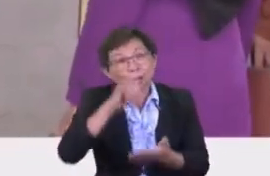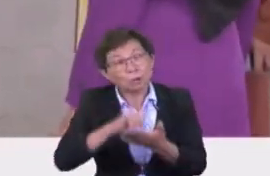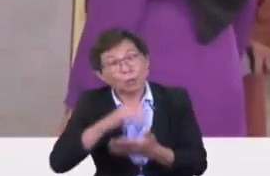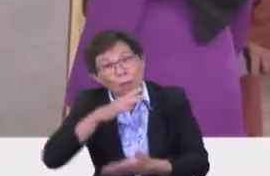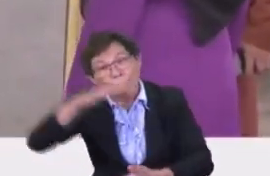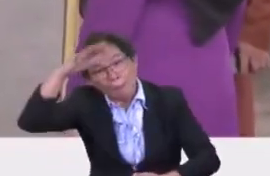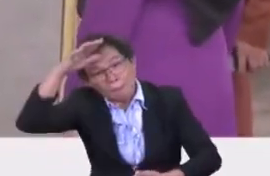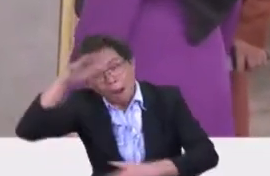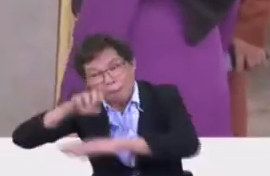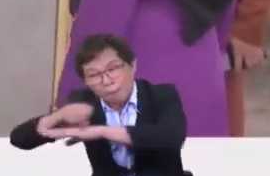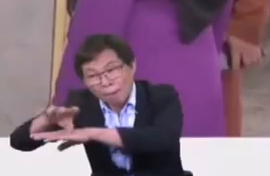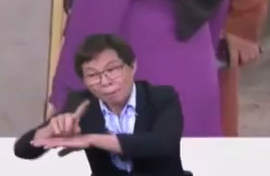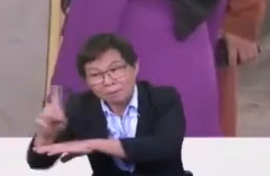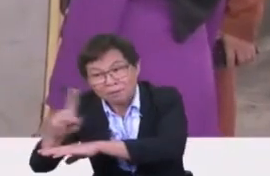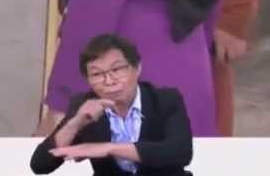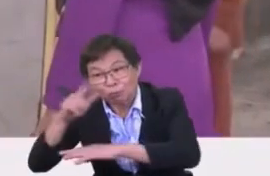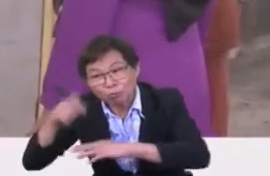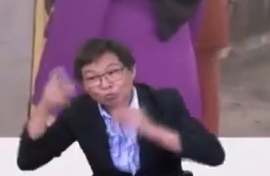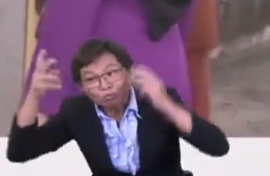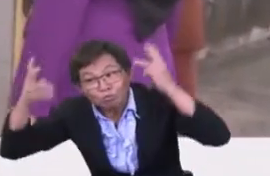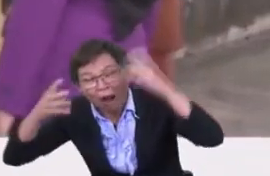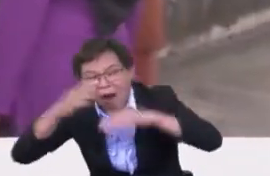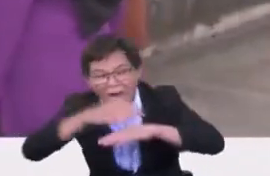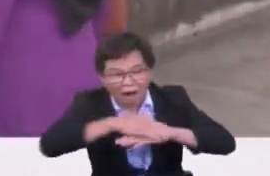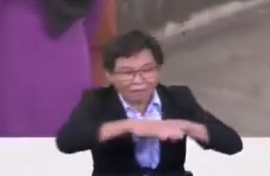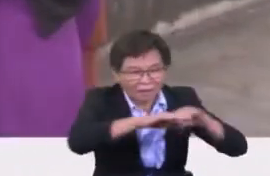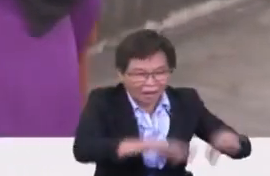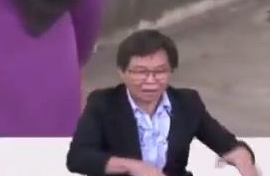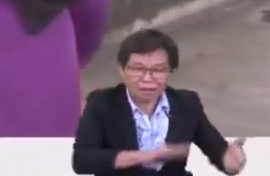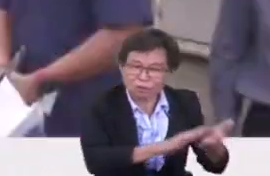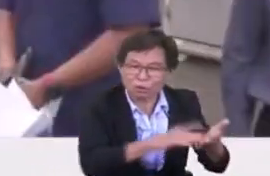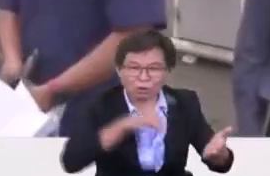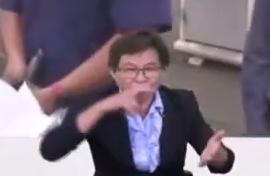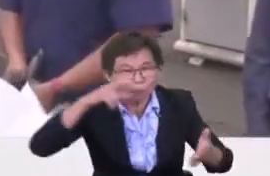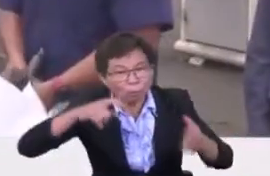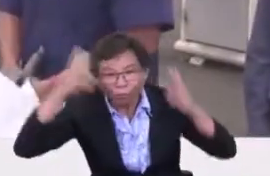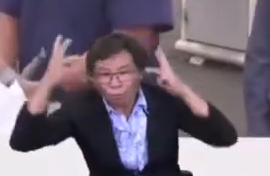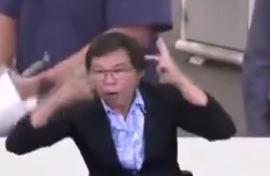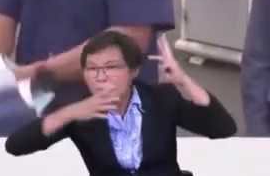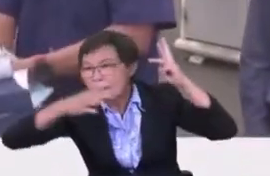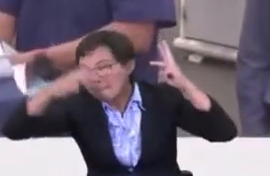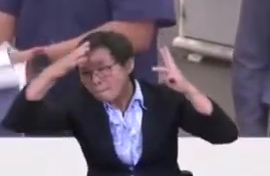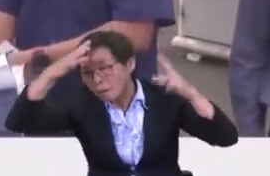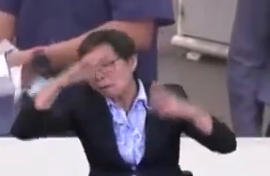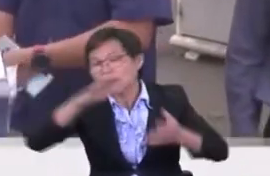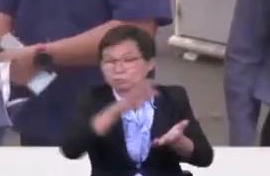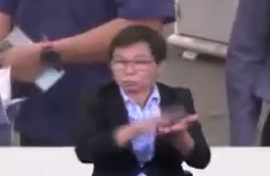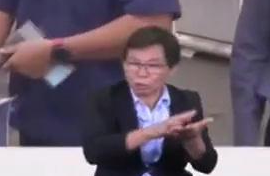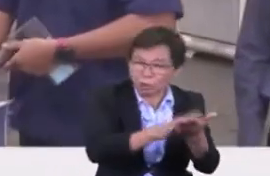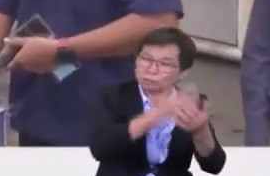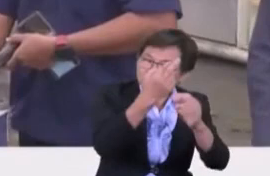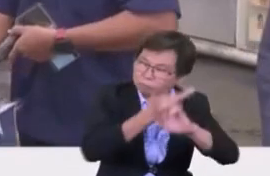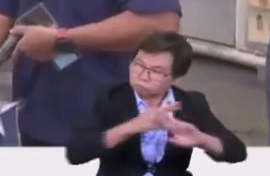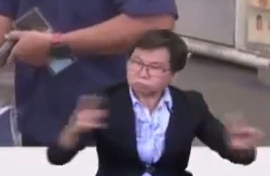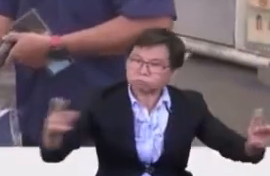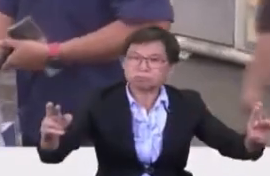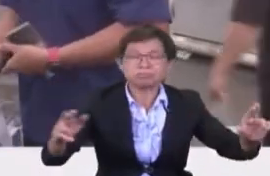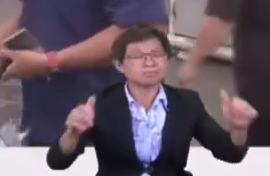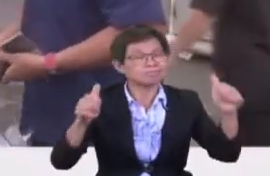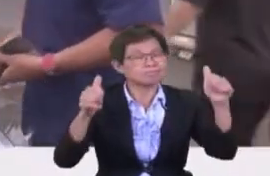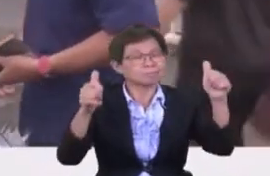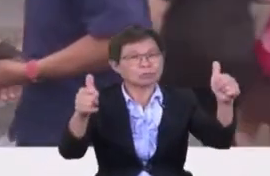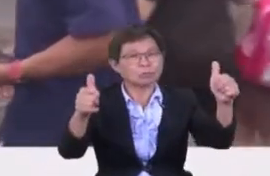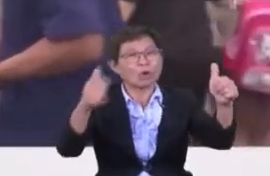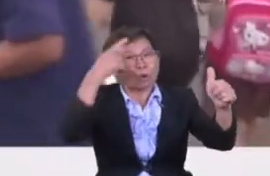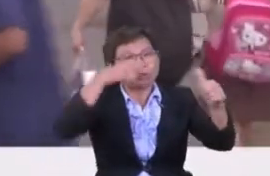ibu bapak di nasihat agar tidak kuatir untuk menghantar anak-anak ke sekolah ada issue sekolah sudah buat persiapan yang akrab